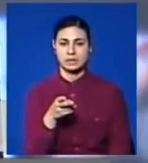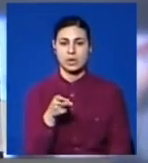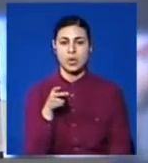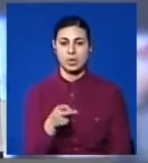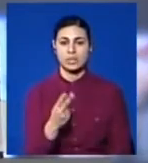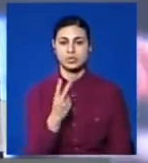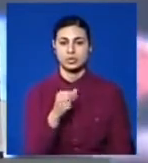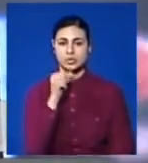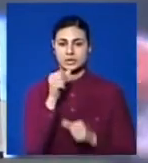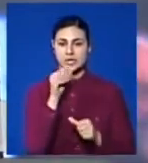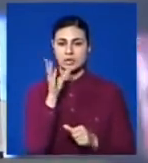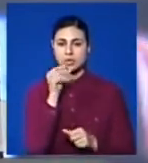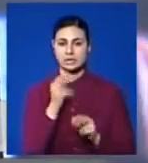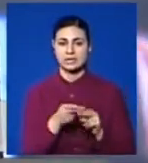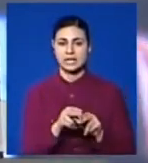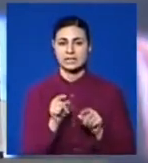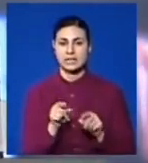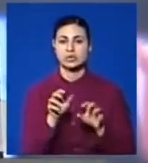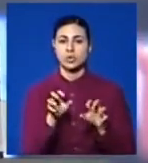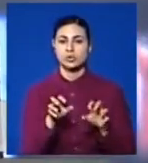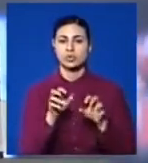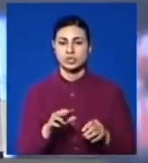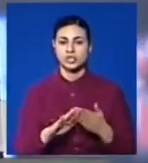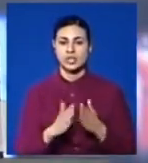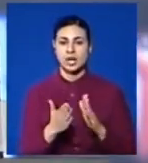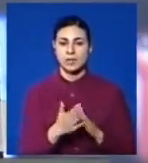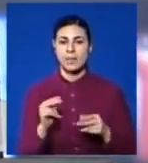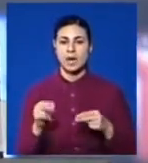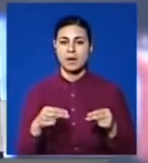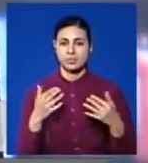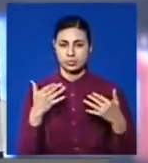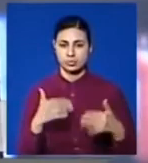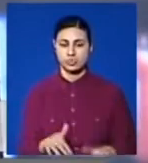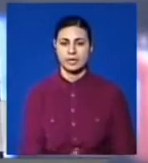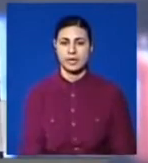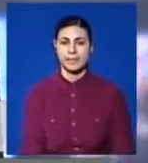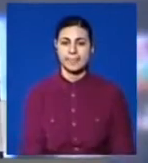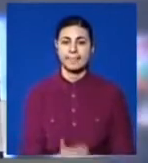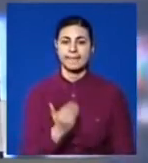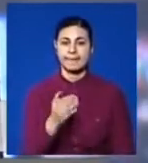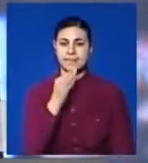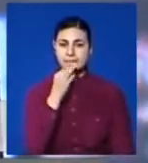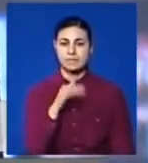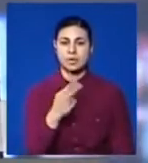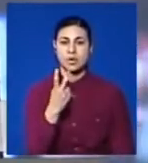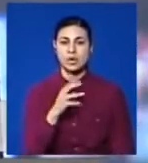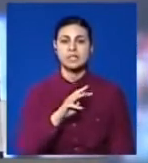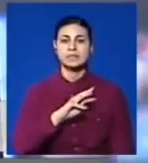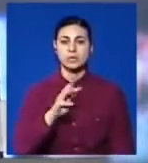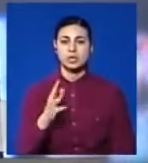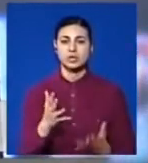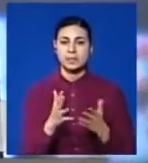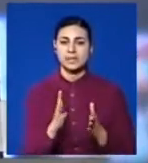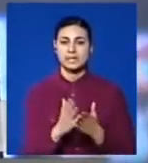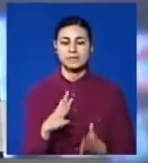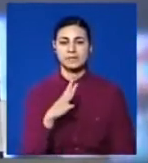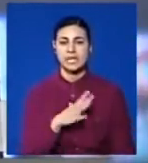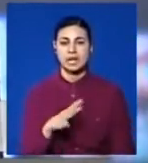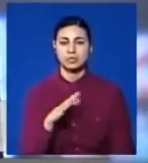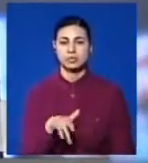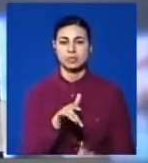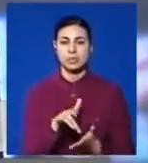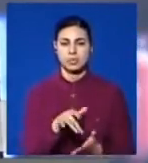2002 წლიდან, როდესაც ეს კონსტიტუციური შეთანხმება გაფორმდა, იმის მერე 200 მილიონზე მეტი აქვს